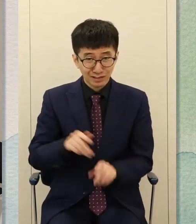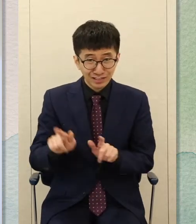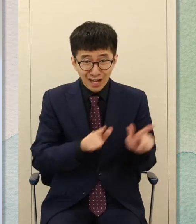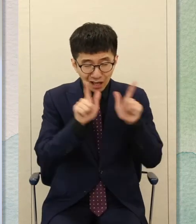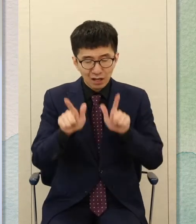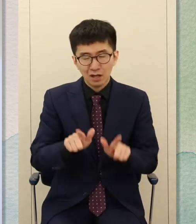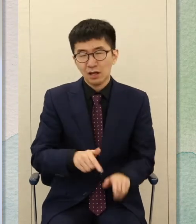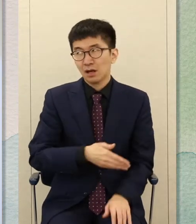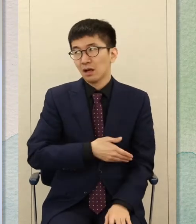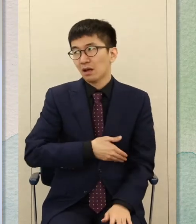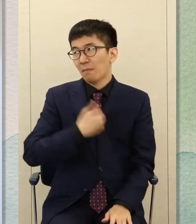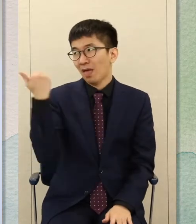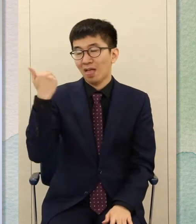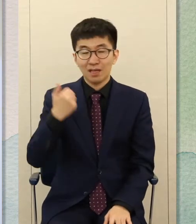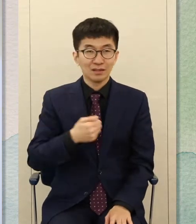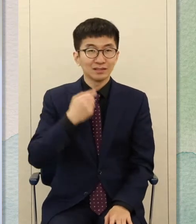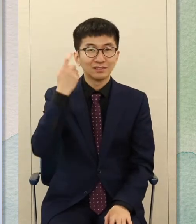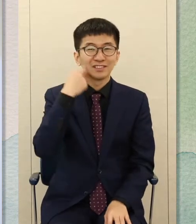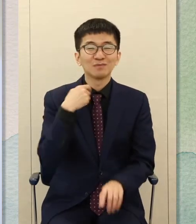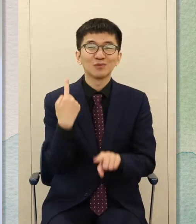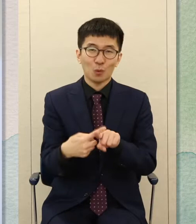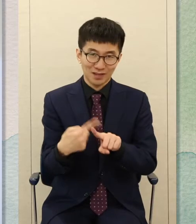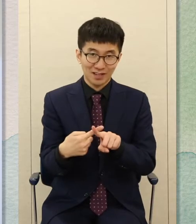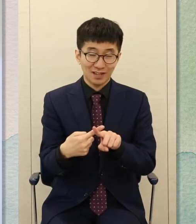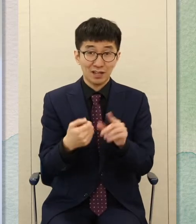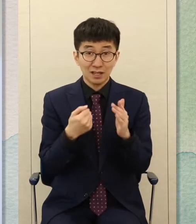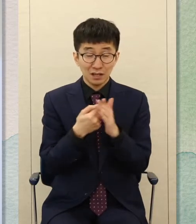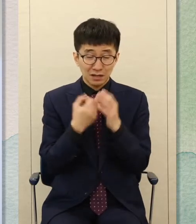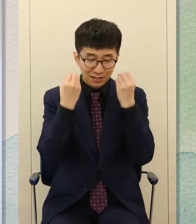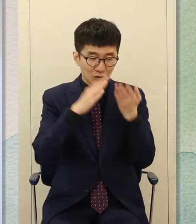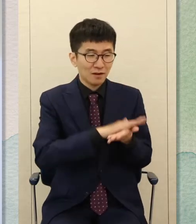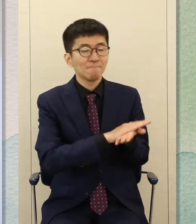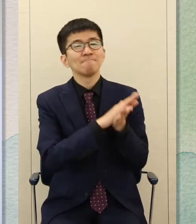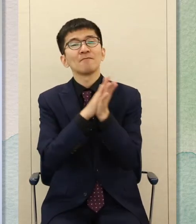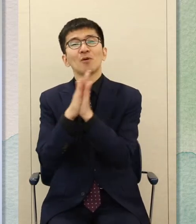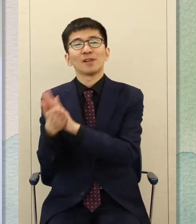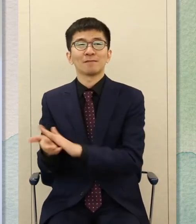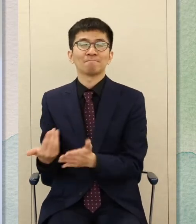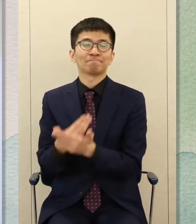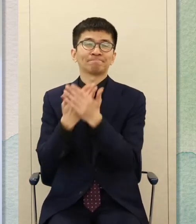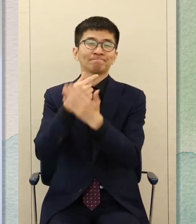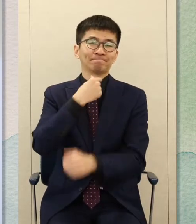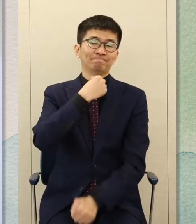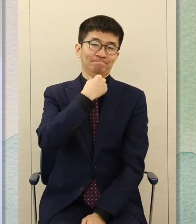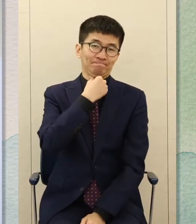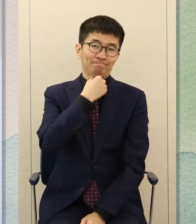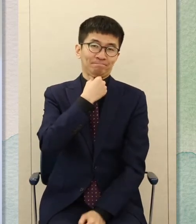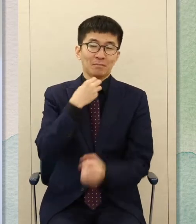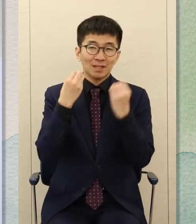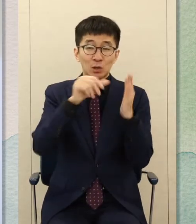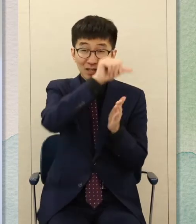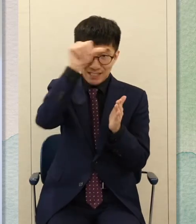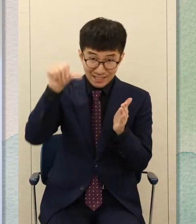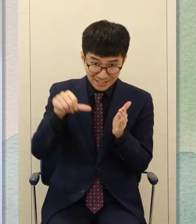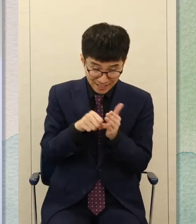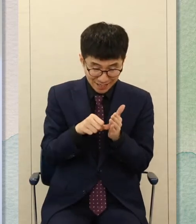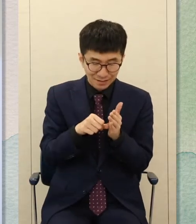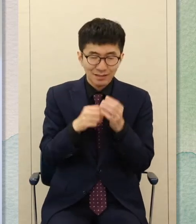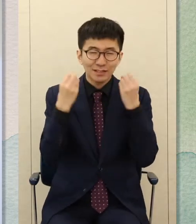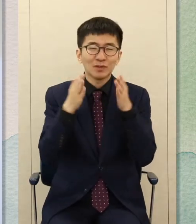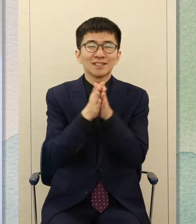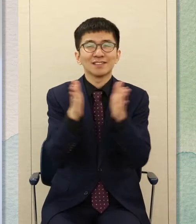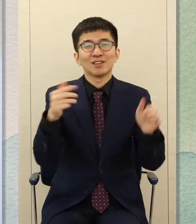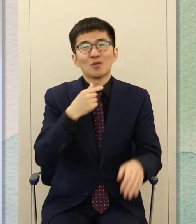예. 그래서 새로운 삶을 살고 싶다. 새로운 인생을 살고 싶다. 새로운